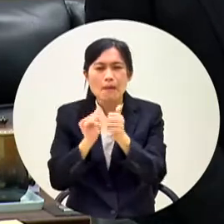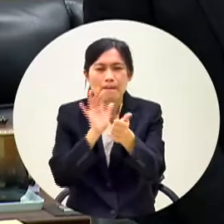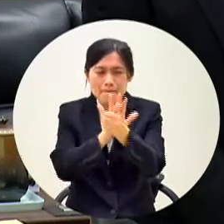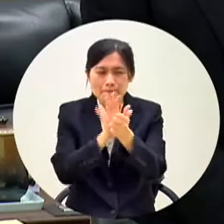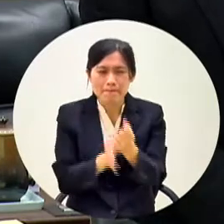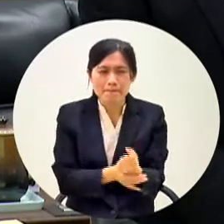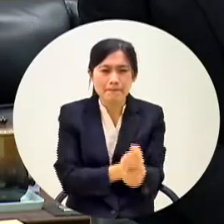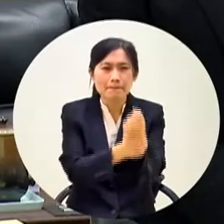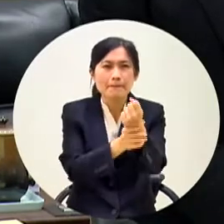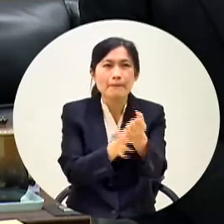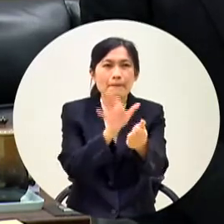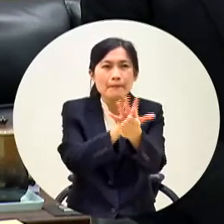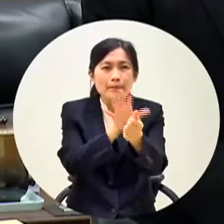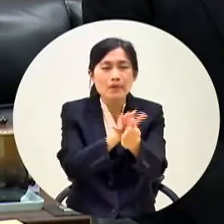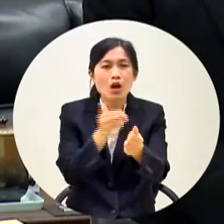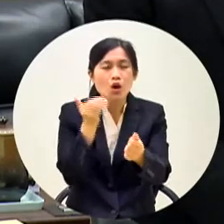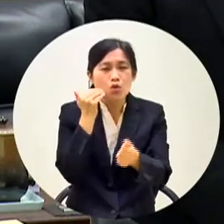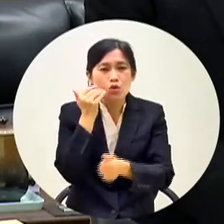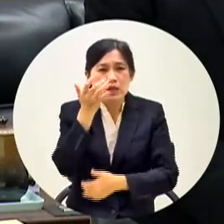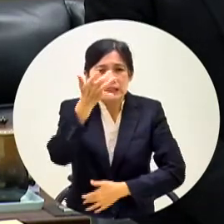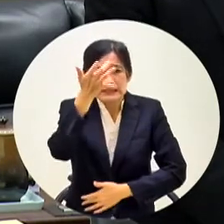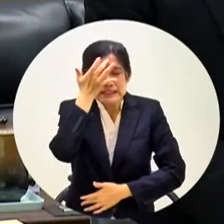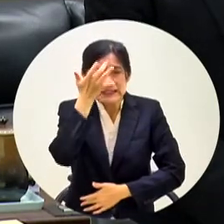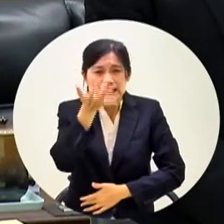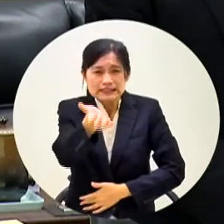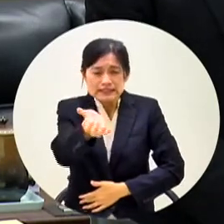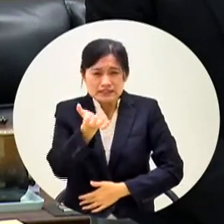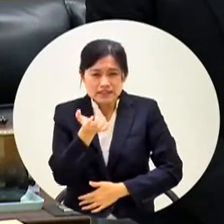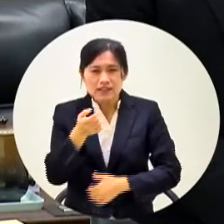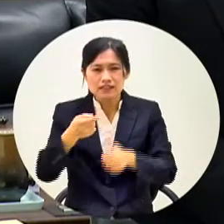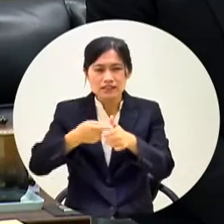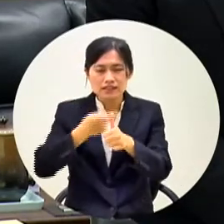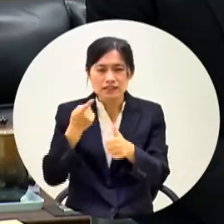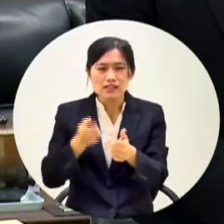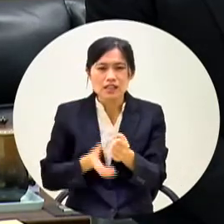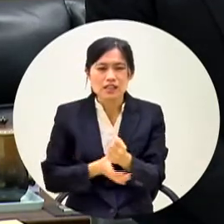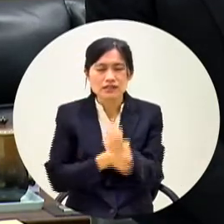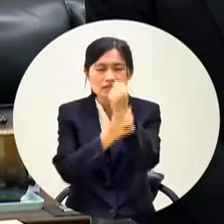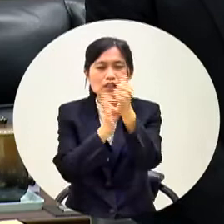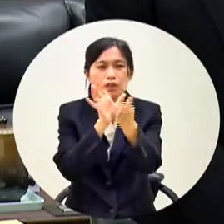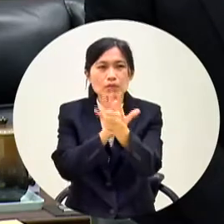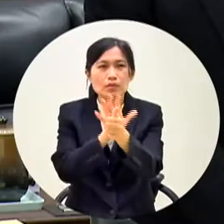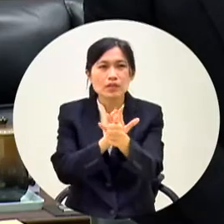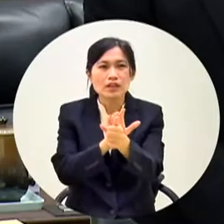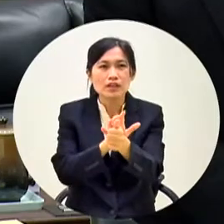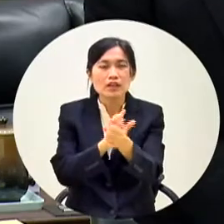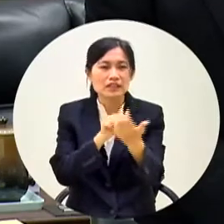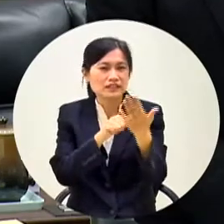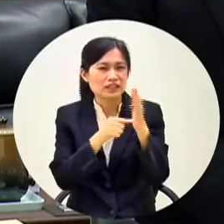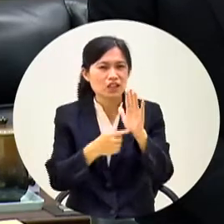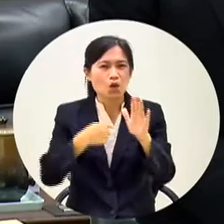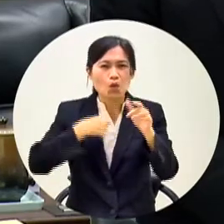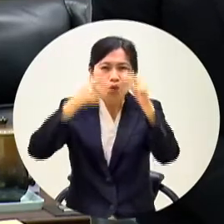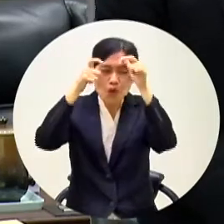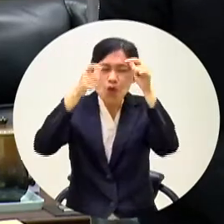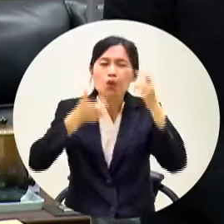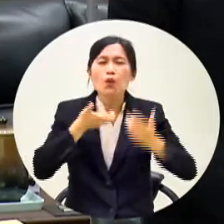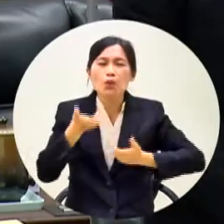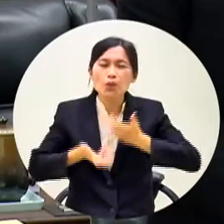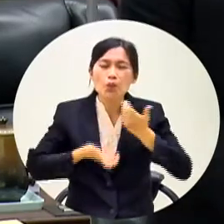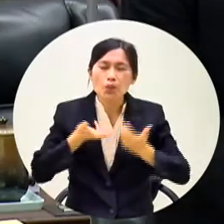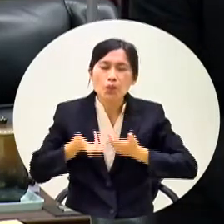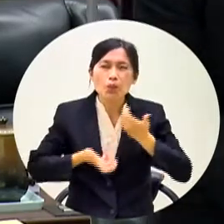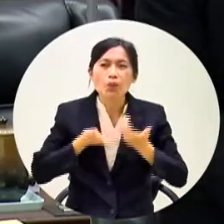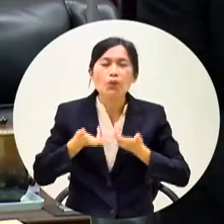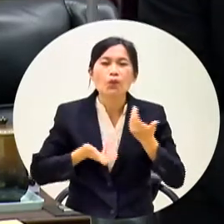他还没有遇到真正困难之前，就伸出援手协助，或许这就是可以展现出整个高雄是一个温暖的城市。谢谢市长。我刚前面呢